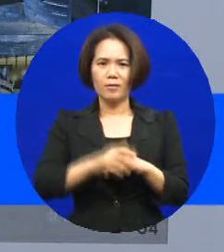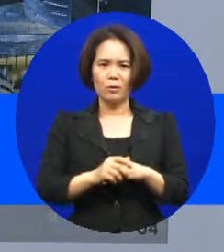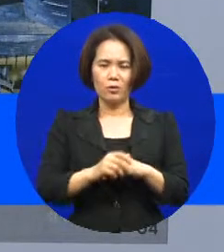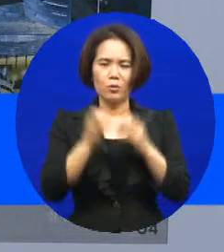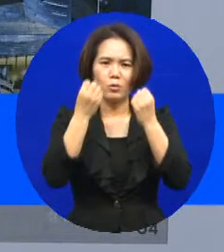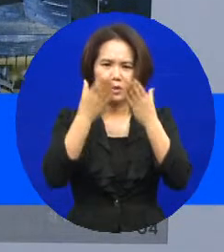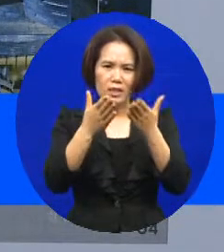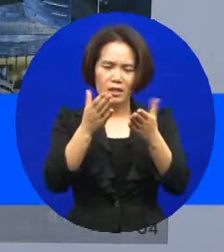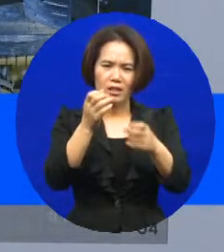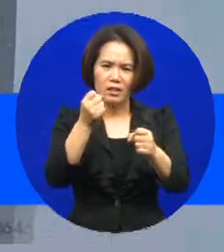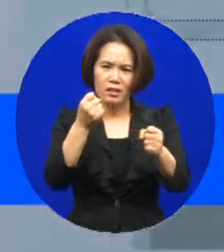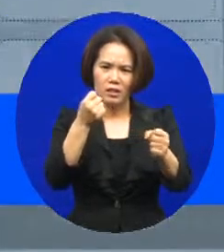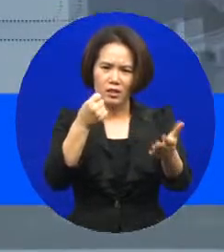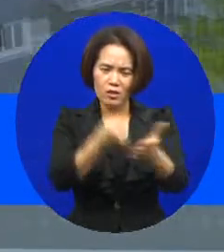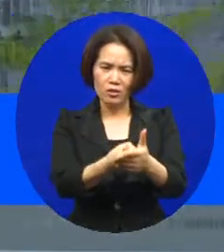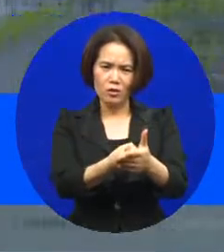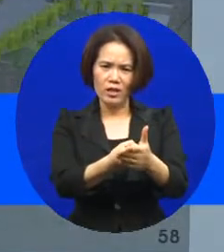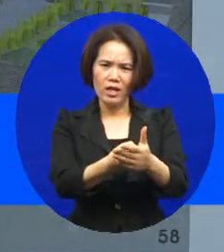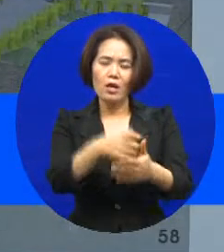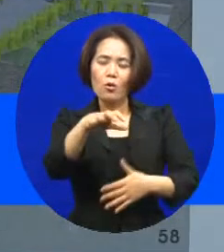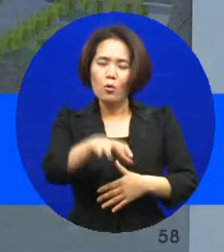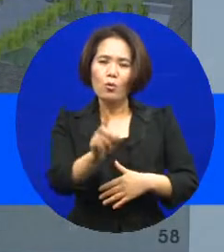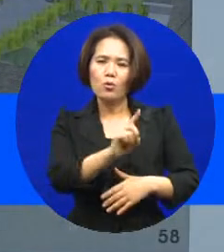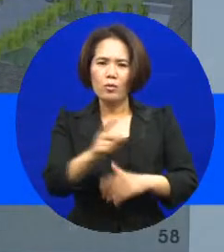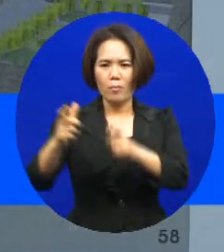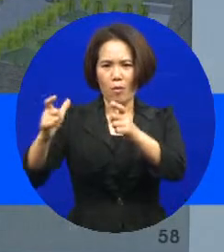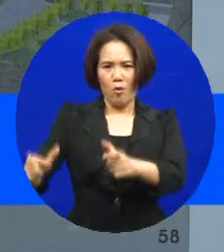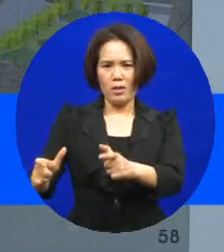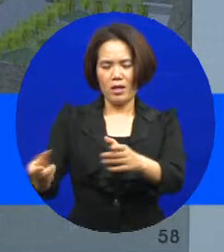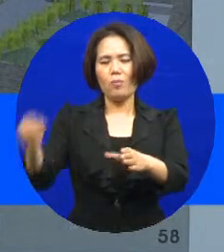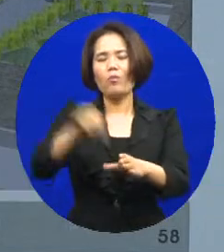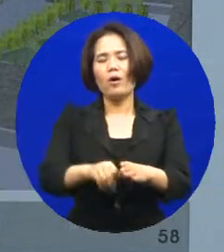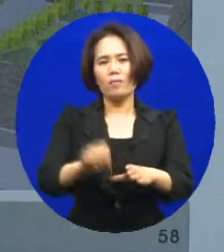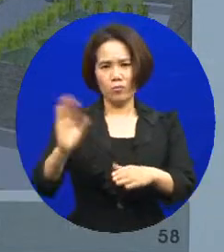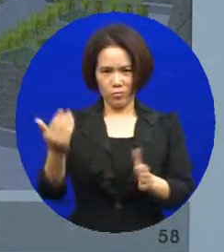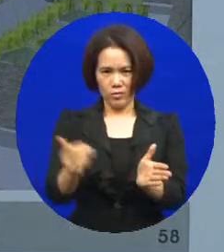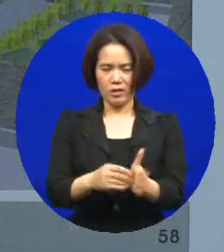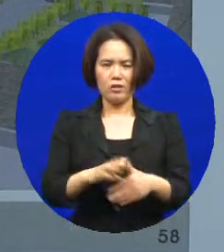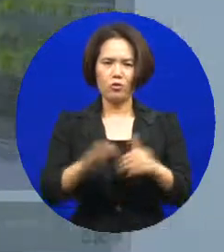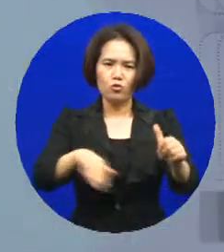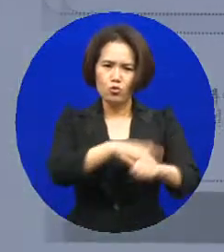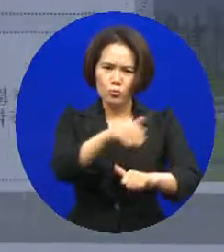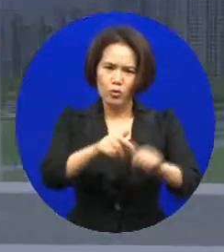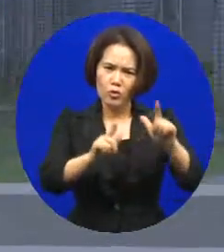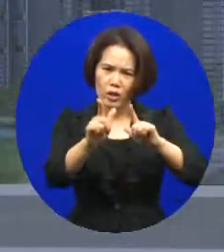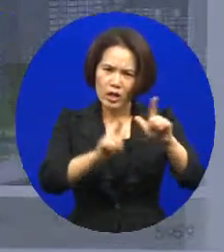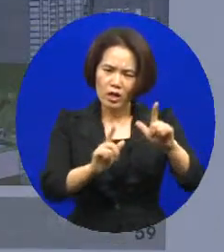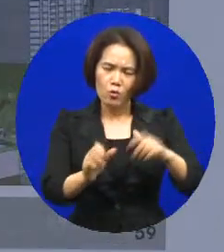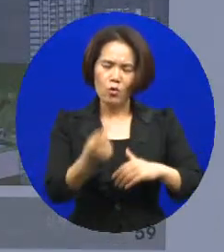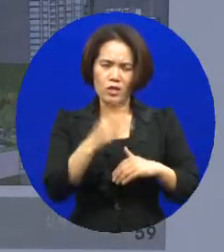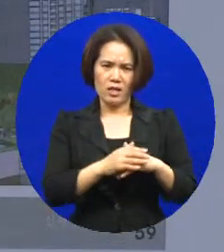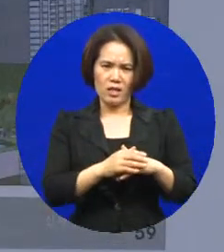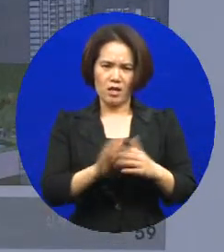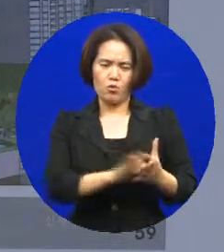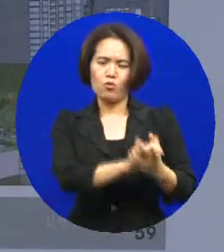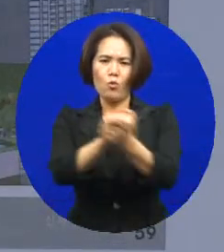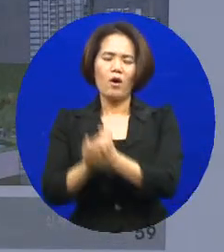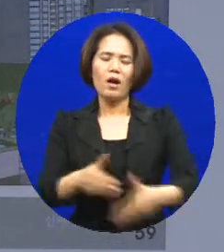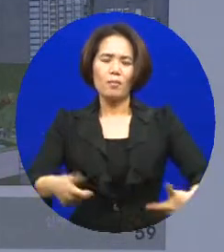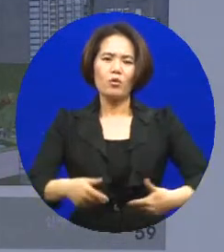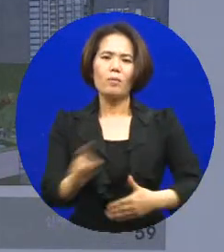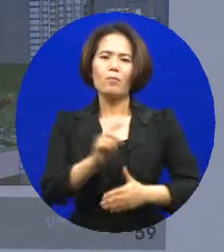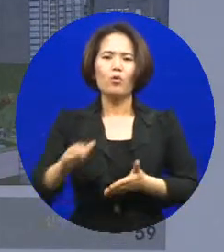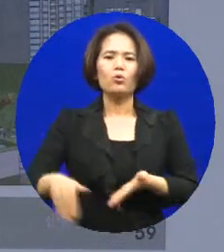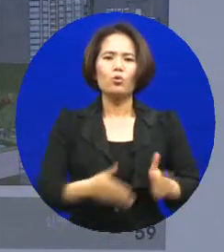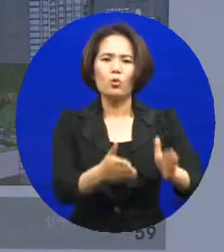구성됐으며 새롭게 정해진 경관 심의 대상과 범위를 담고 있습니다. 주변 경관 요소와 조화로운 계획이 필요한